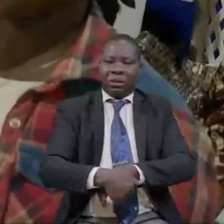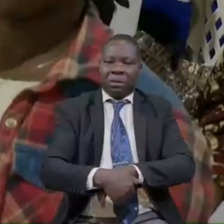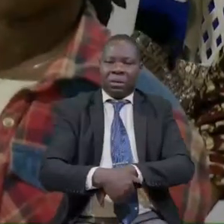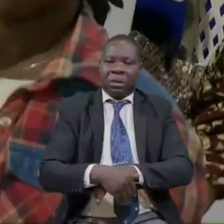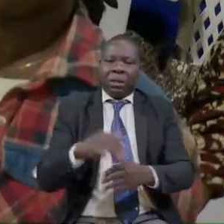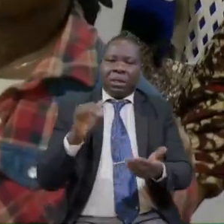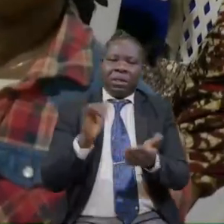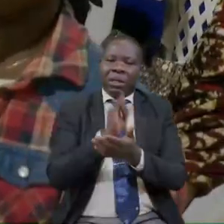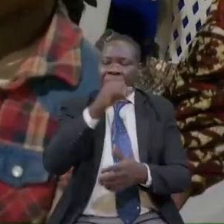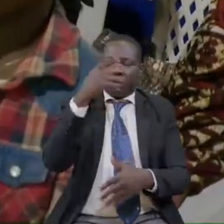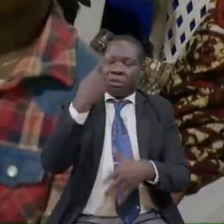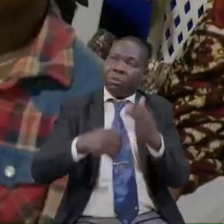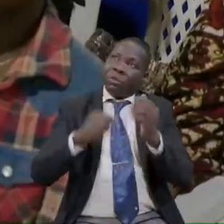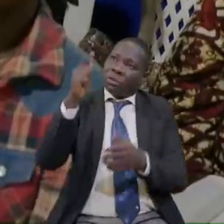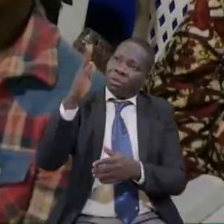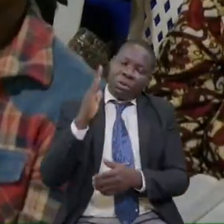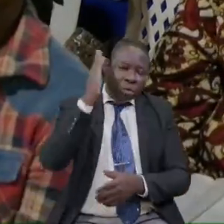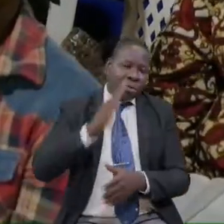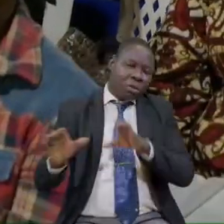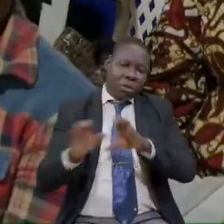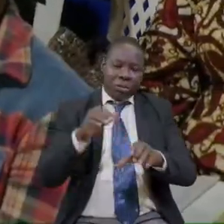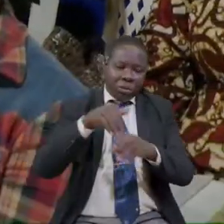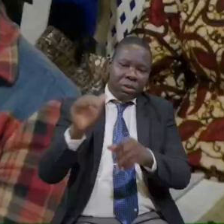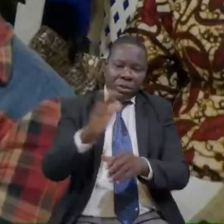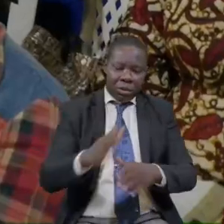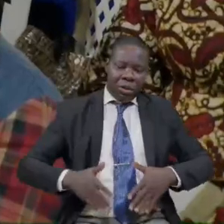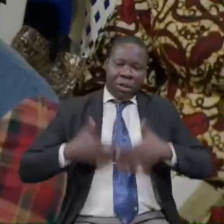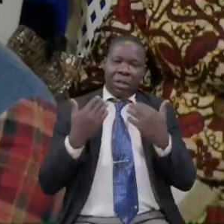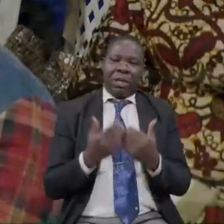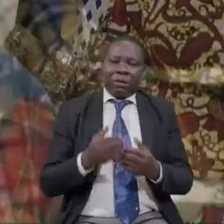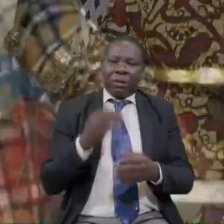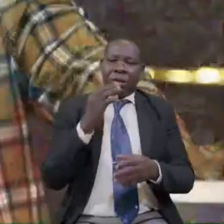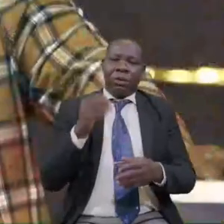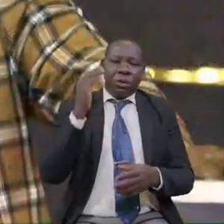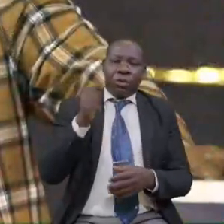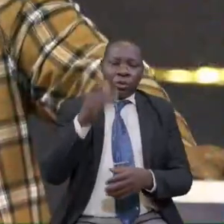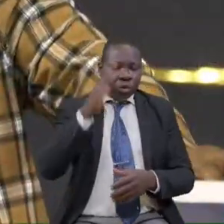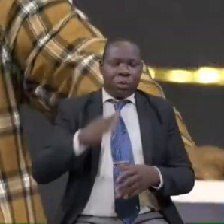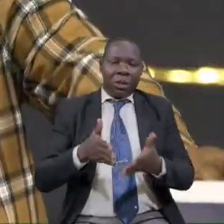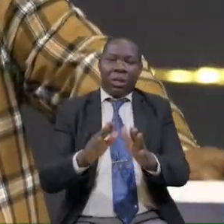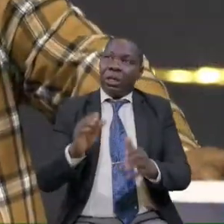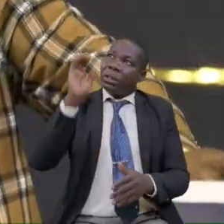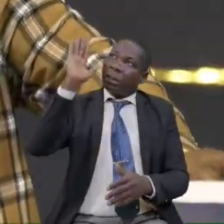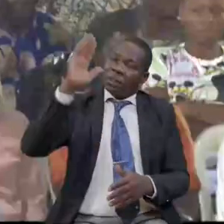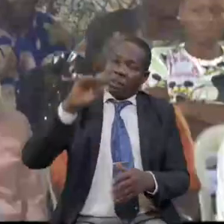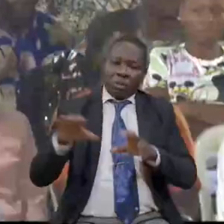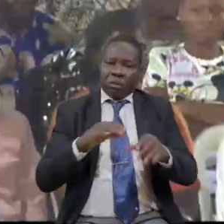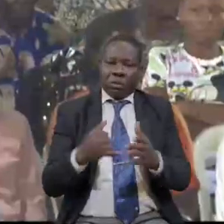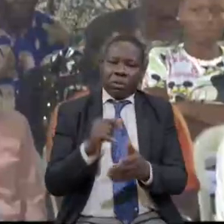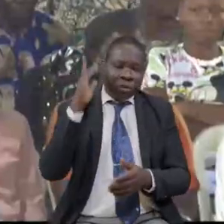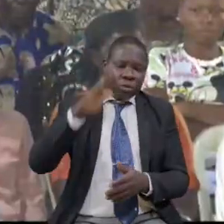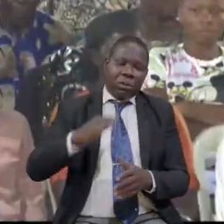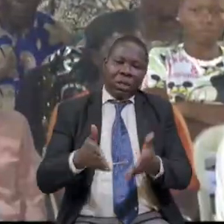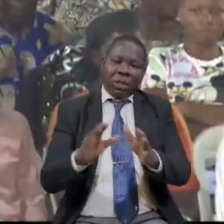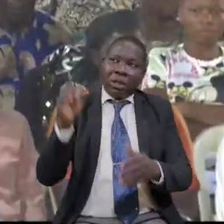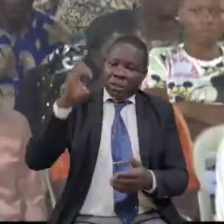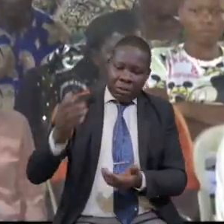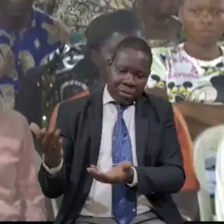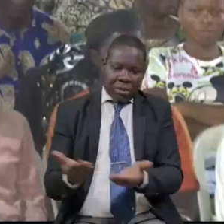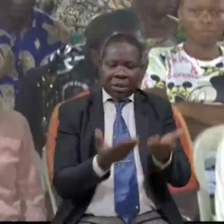c'est ce qu'il fera dans votre vie. Si vous le laissez faire, si vous le laissez vous pardonner, si vous le laissez